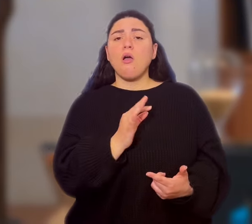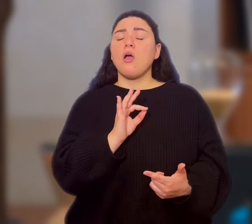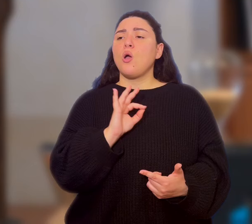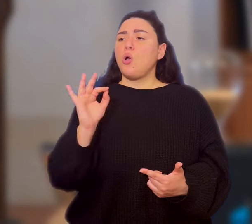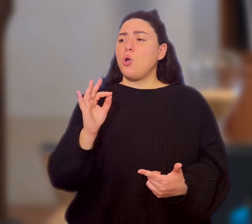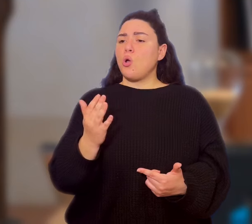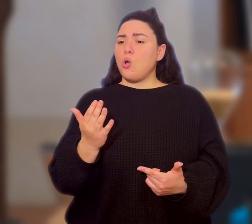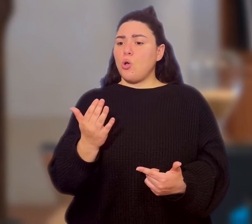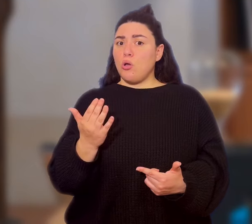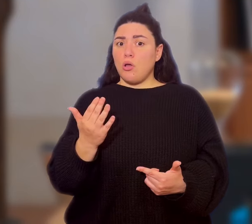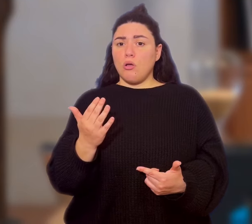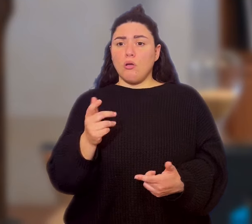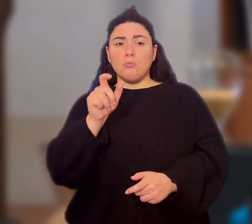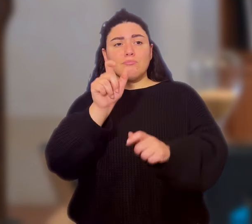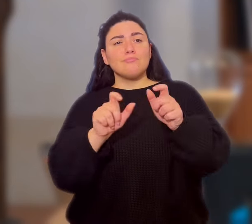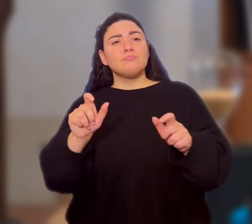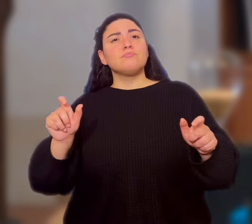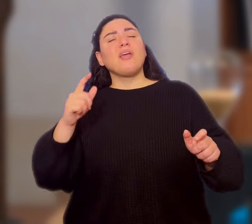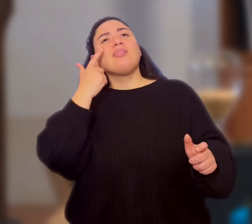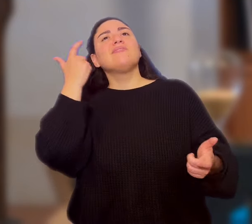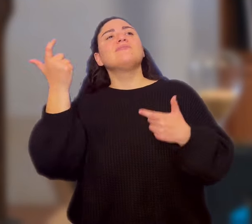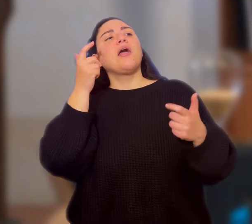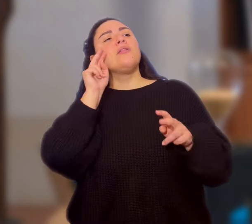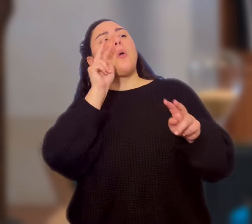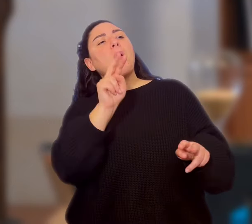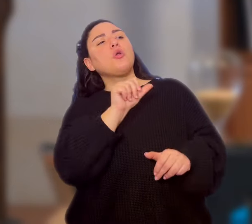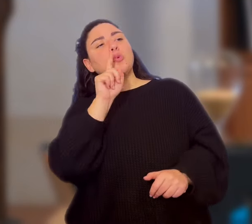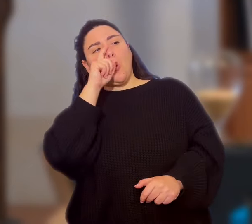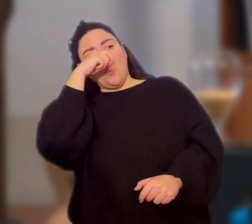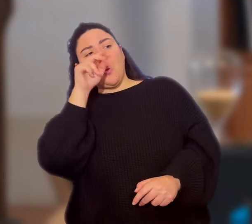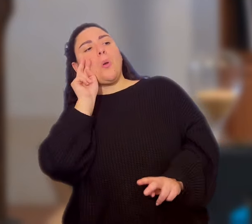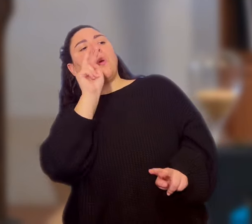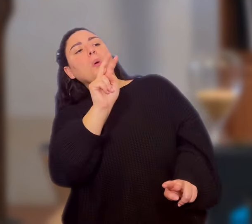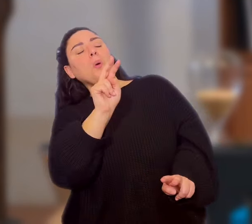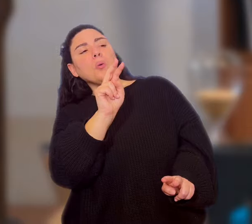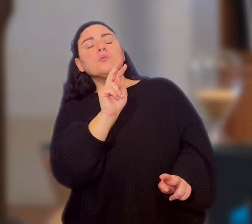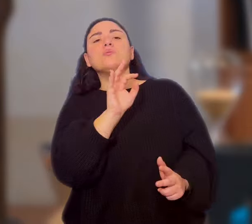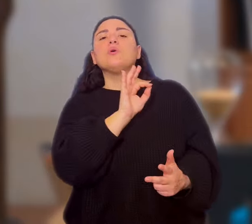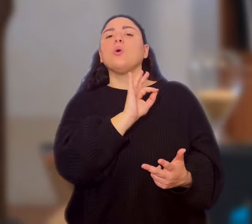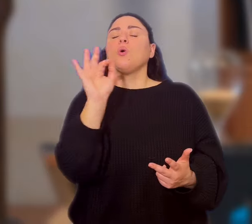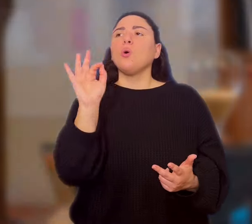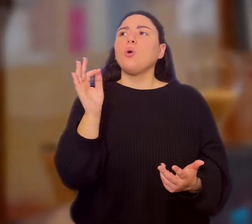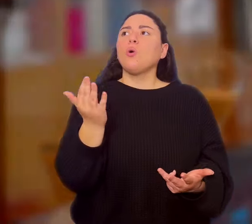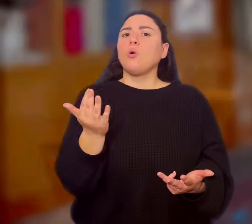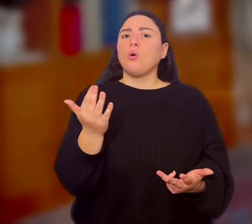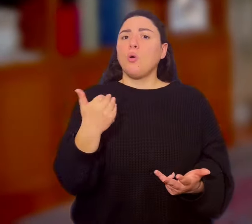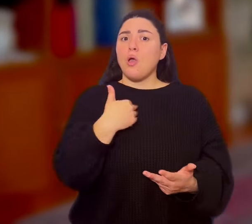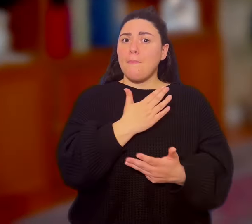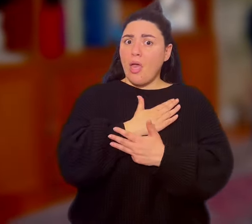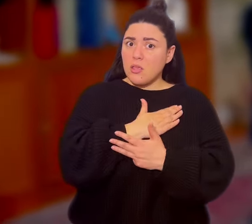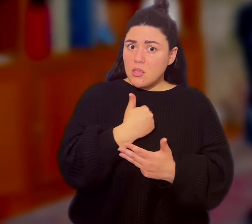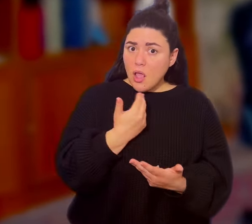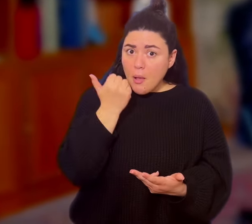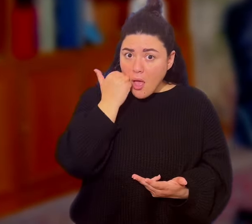folla così distratta che guarda semplicemente per curiosità eh Sono